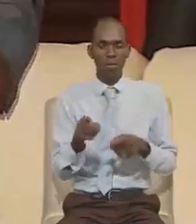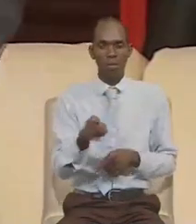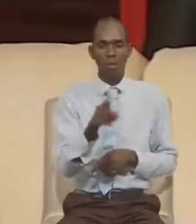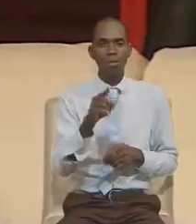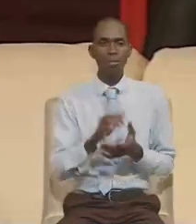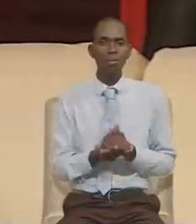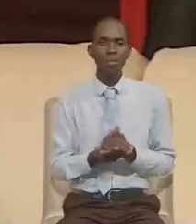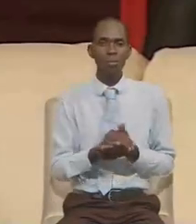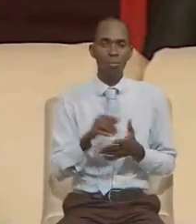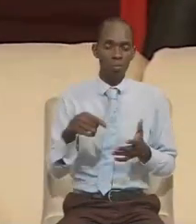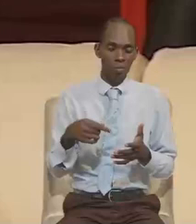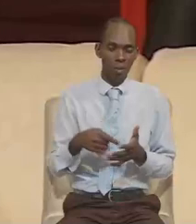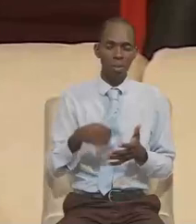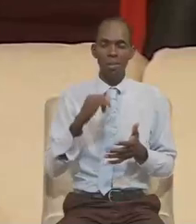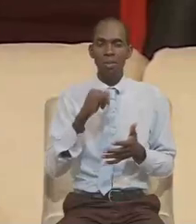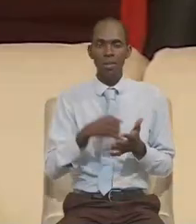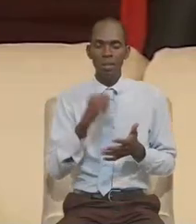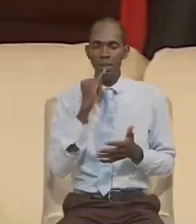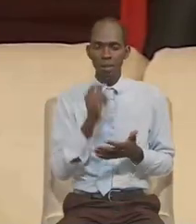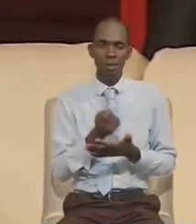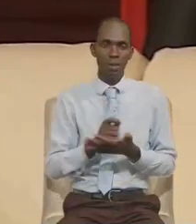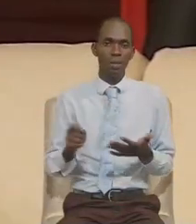ainsi il est écrit,